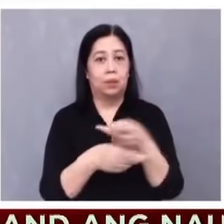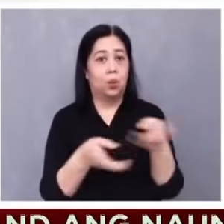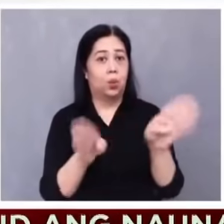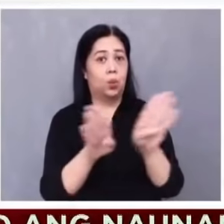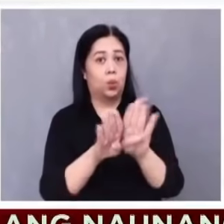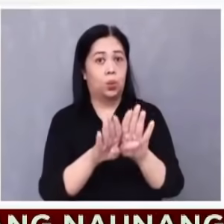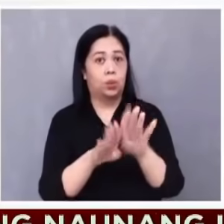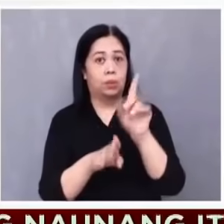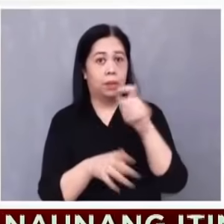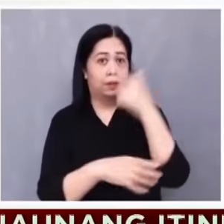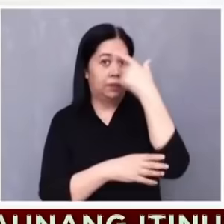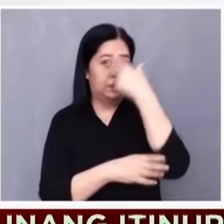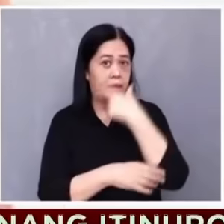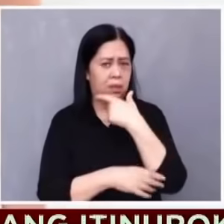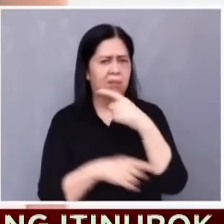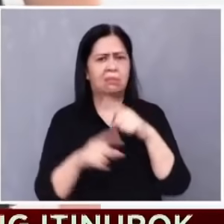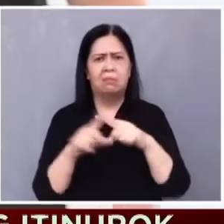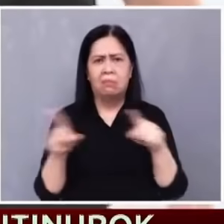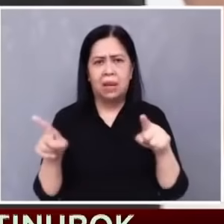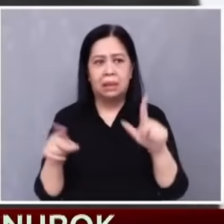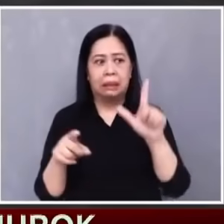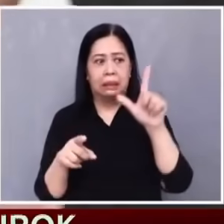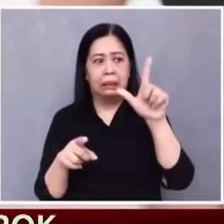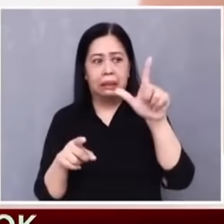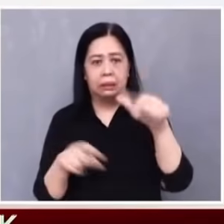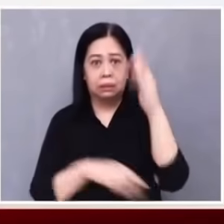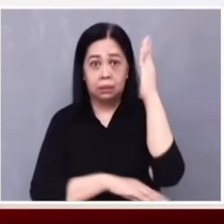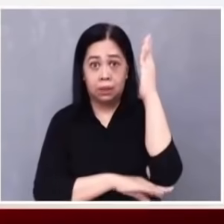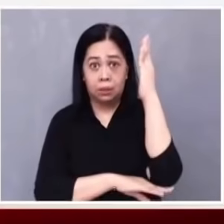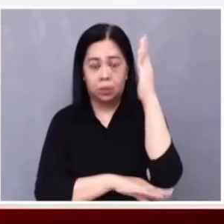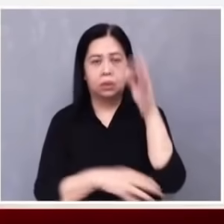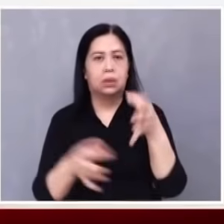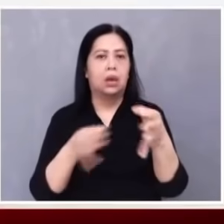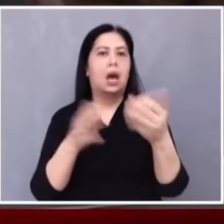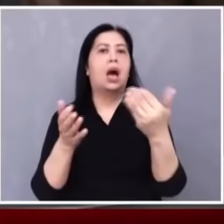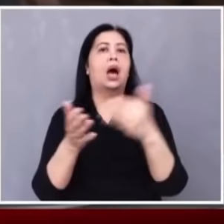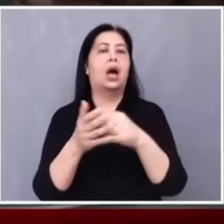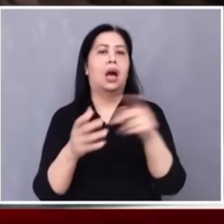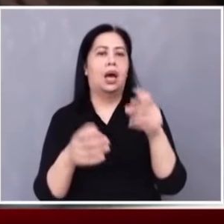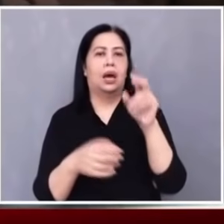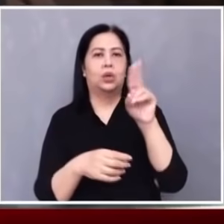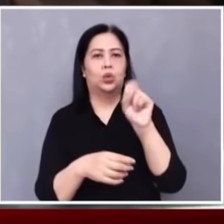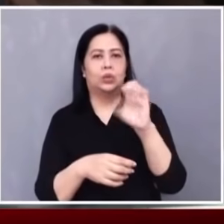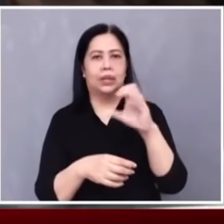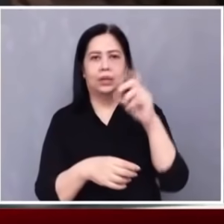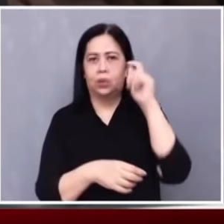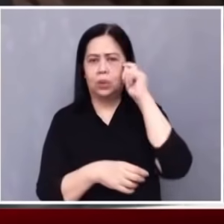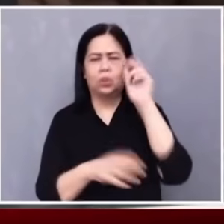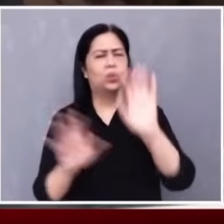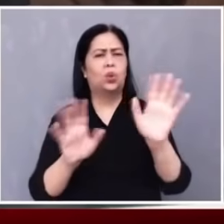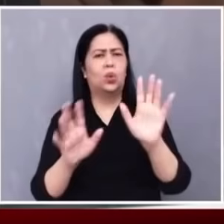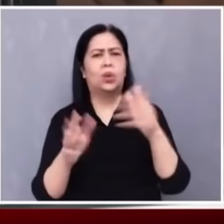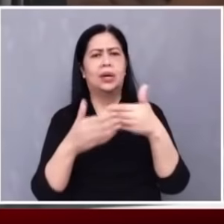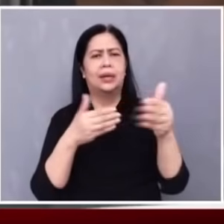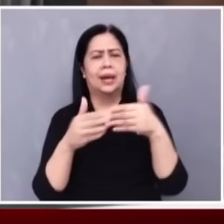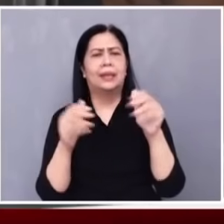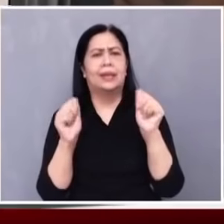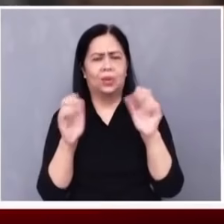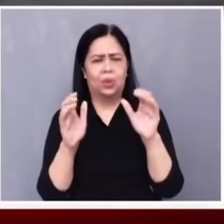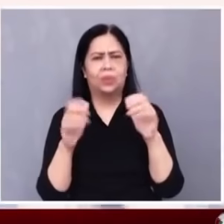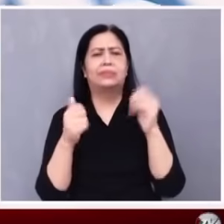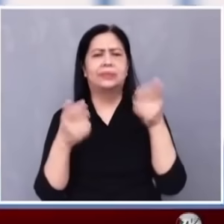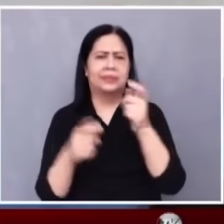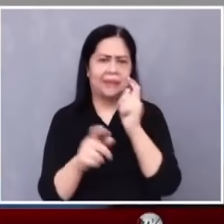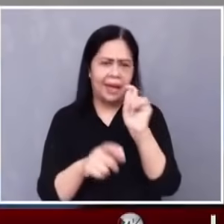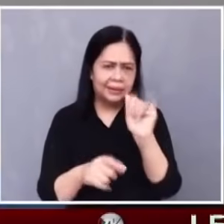naka-face shield. Pero nung bandang tanghali, nilinaw na yan ni Yusek Quazon na hindi, kahit enclosed yan, taxi man yan,